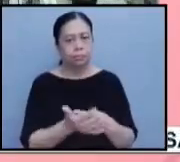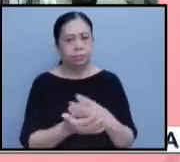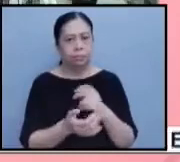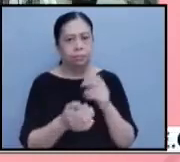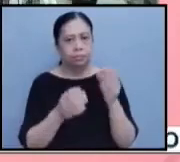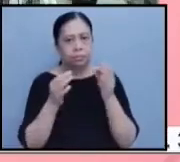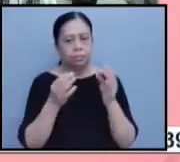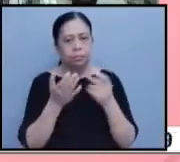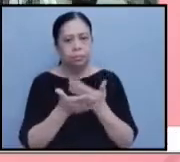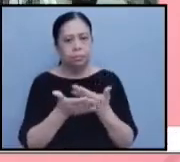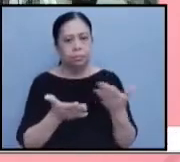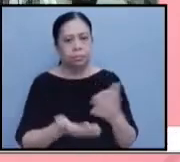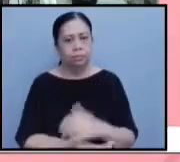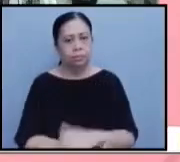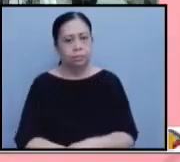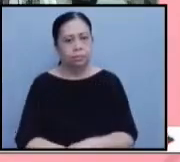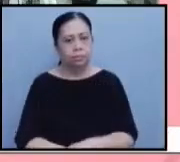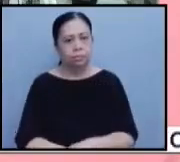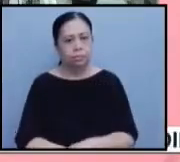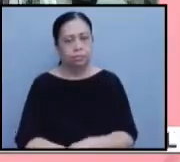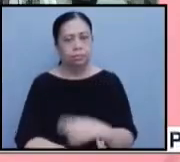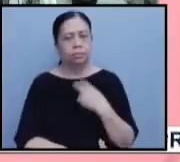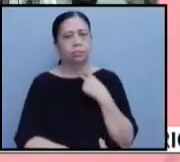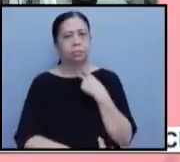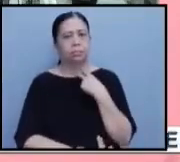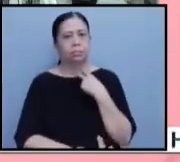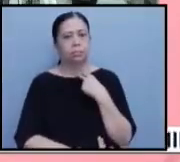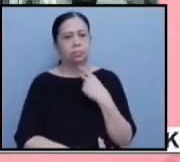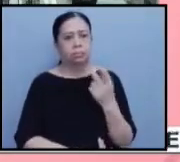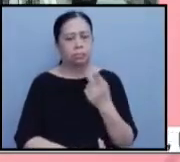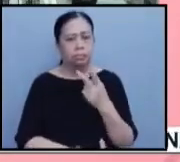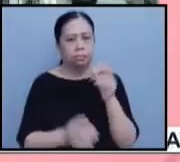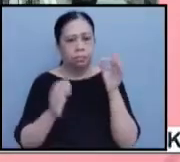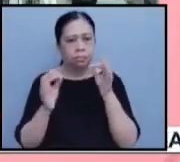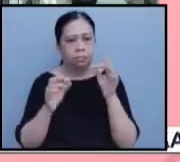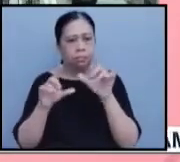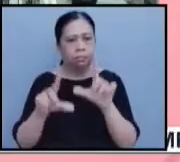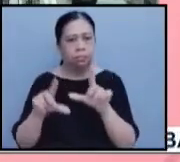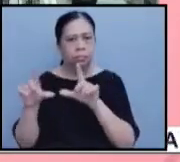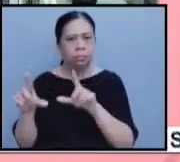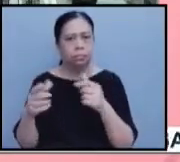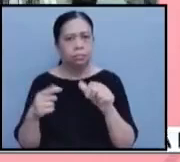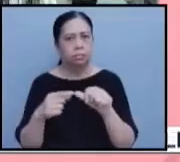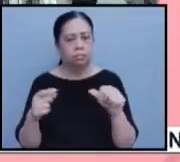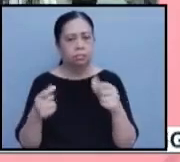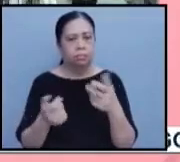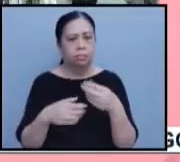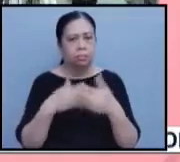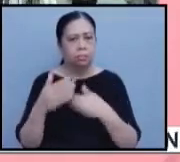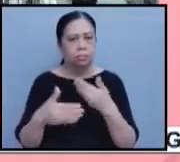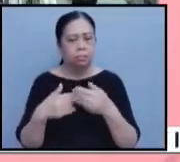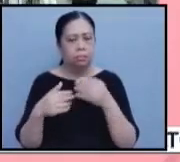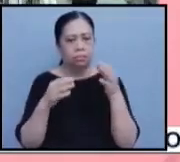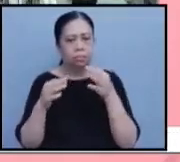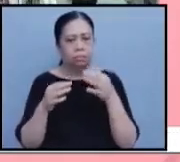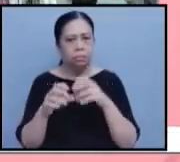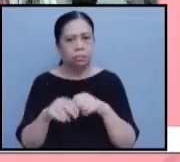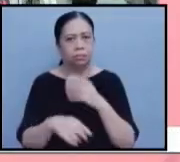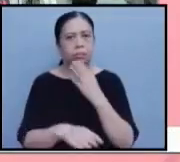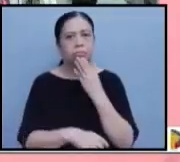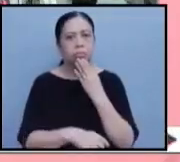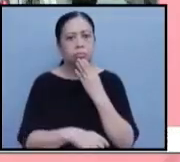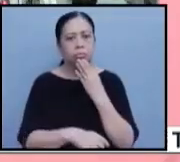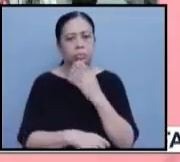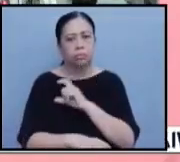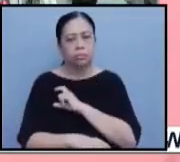paraphernalia. Hindi na nakapalagpa ang dalawang drug suspect na ito sa anti-illegal drugs operation ng Bacolod City Police sa